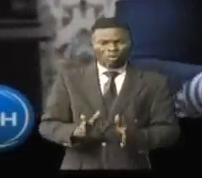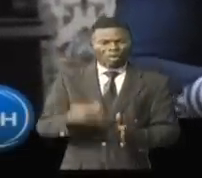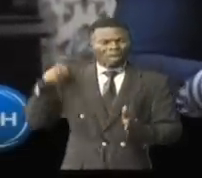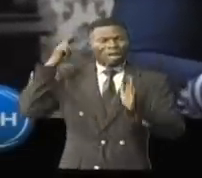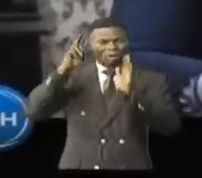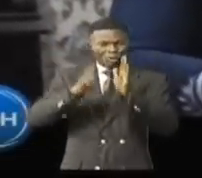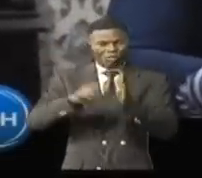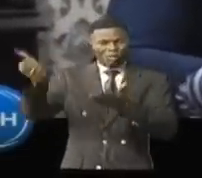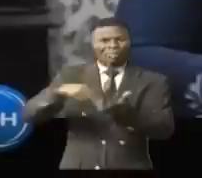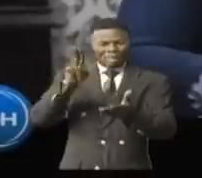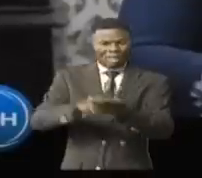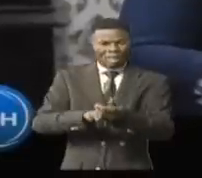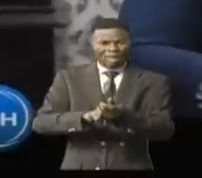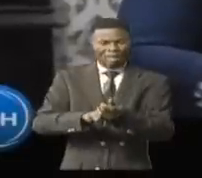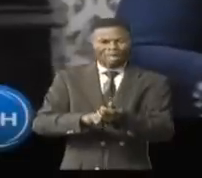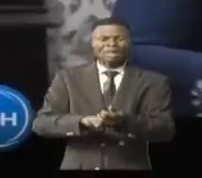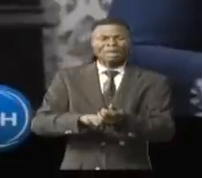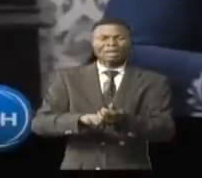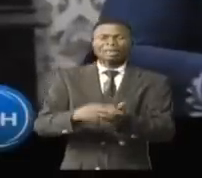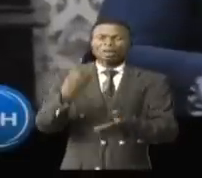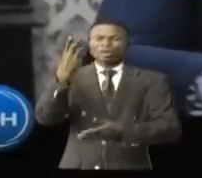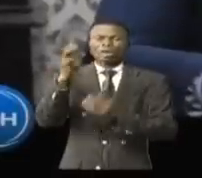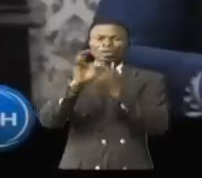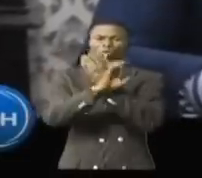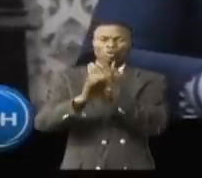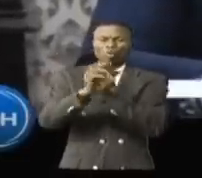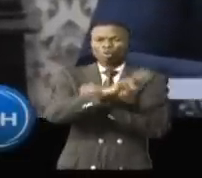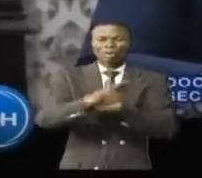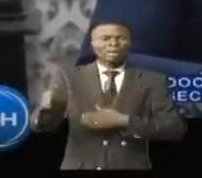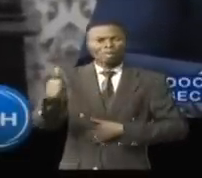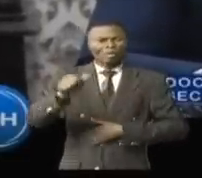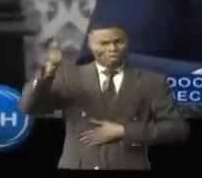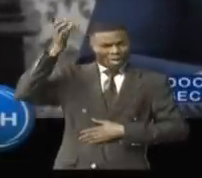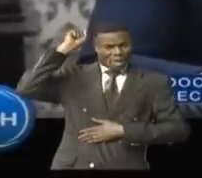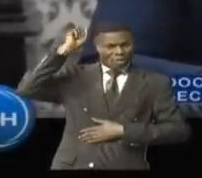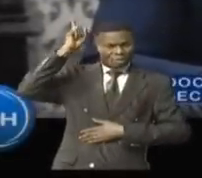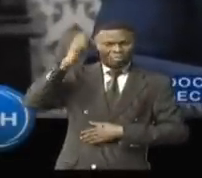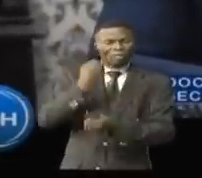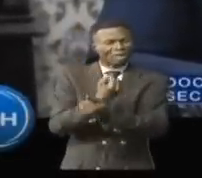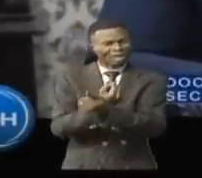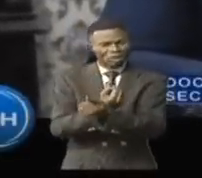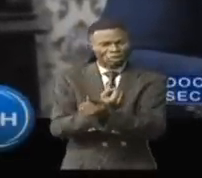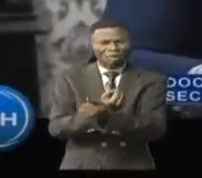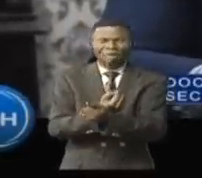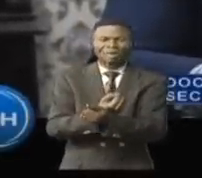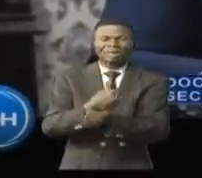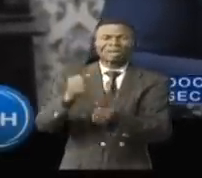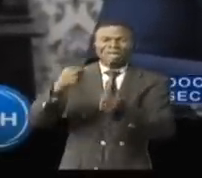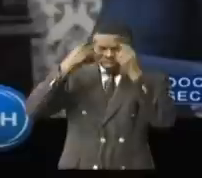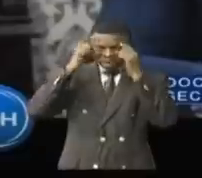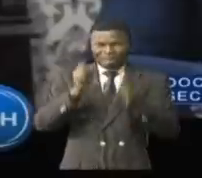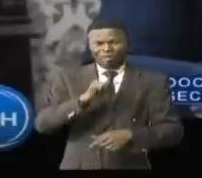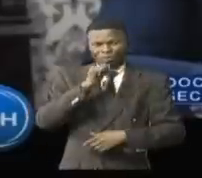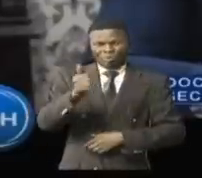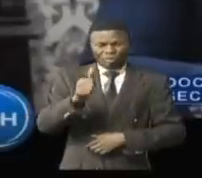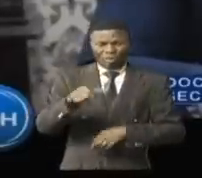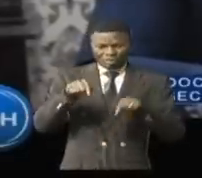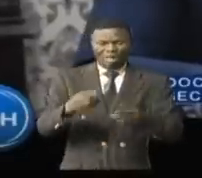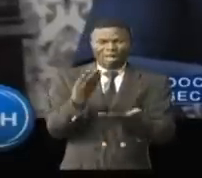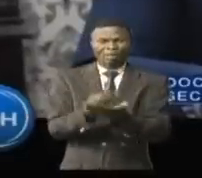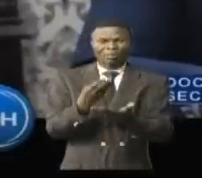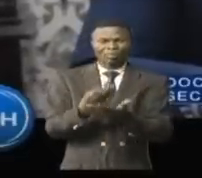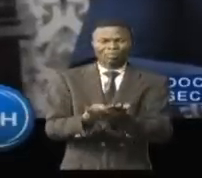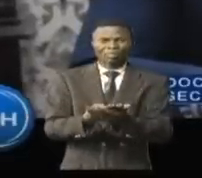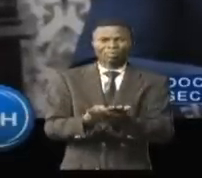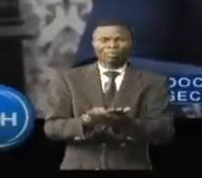signé l'accord avec nous le 3 août 2021 n'a pas honoré ses engagements. Là, nous sommes en budget, à